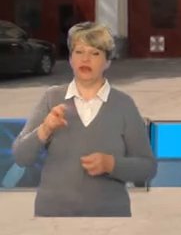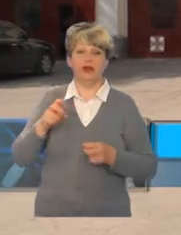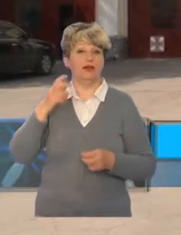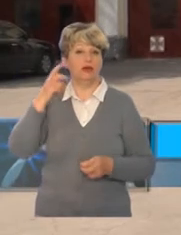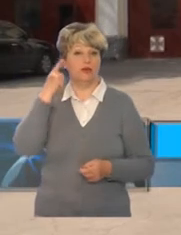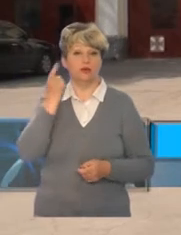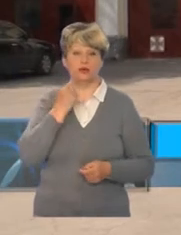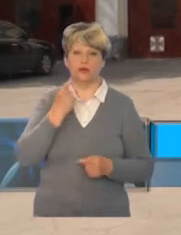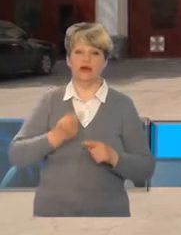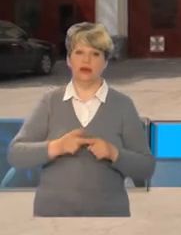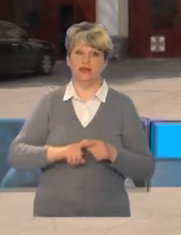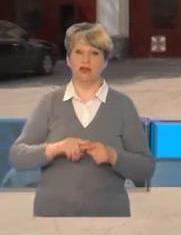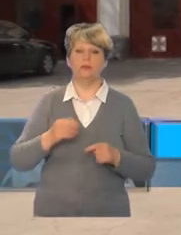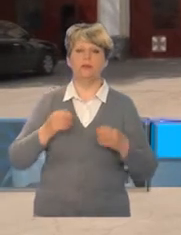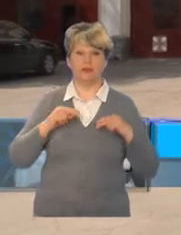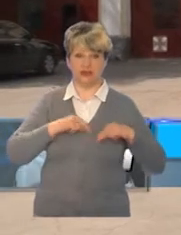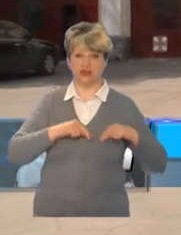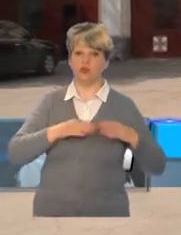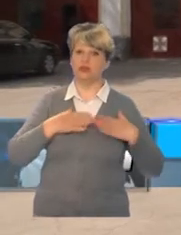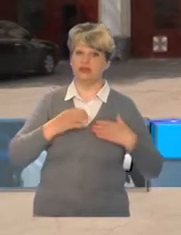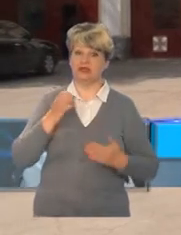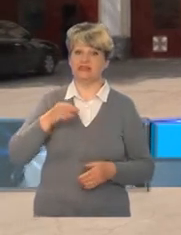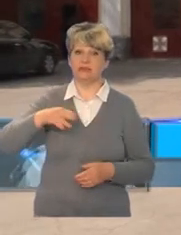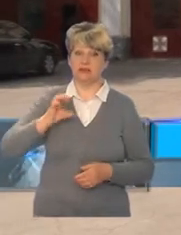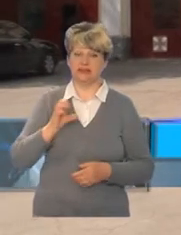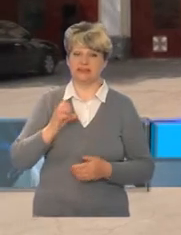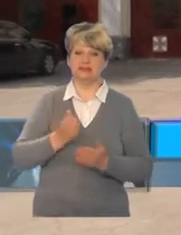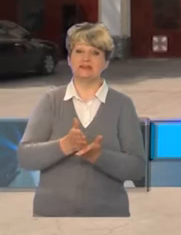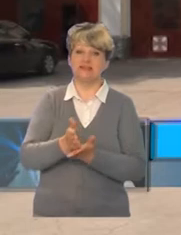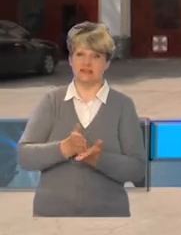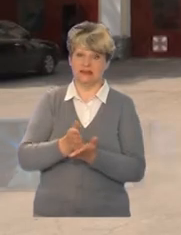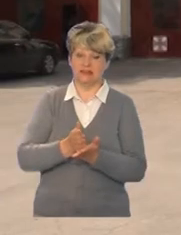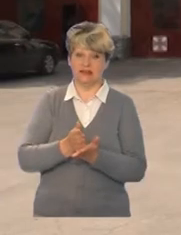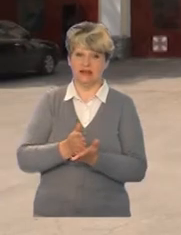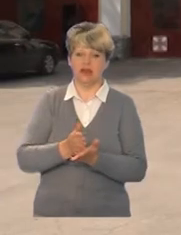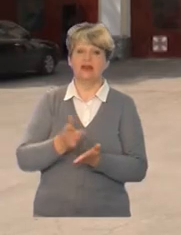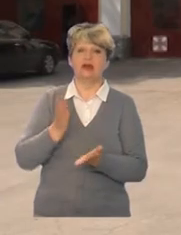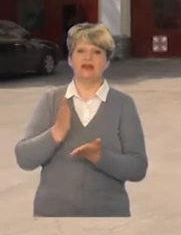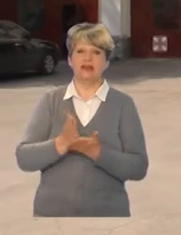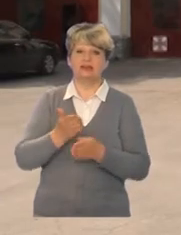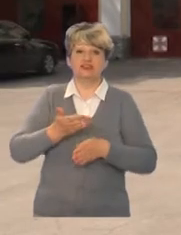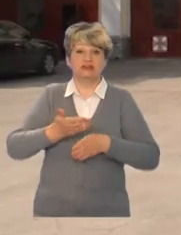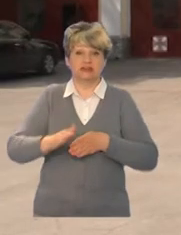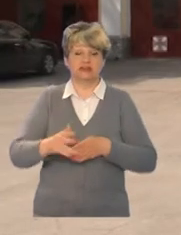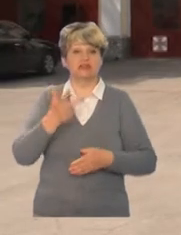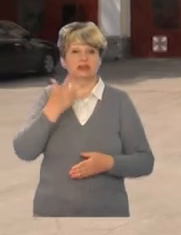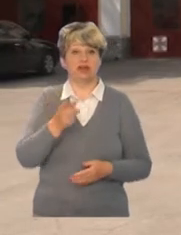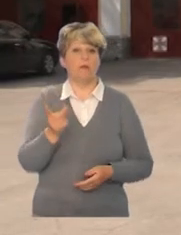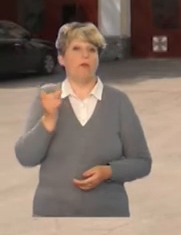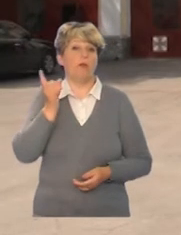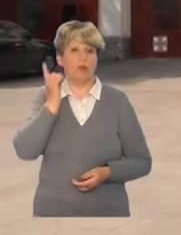мовлення працює в нас СМС-сервіс. У нас на пункту зв'язку частини знаходяться 3 мобільних